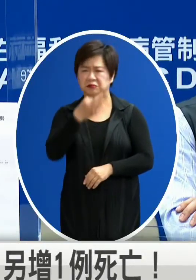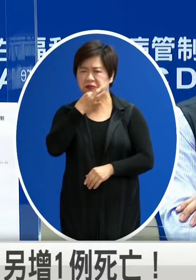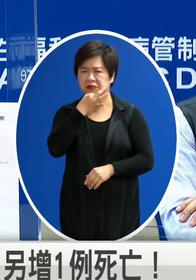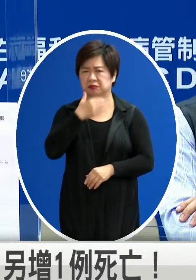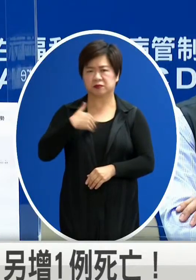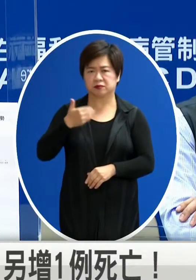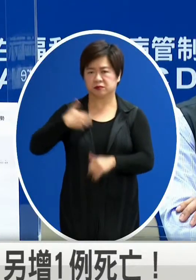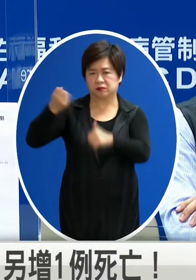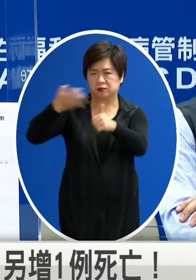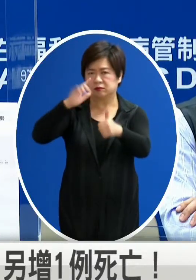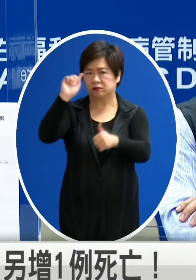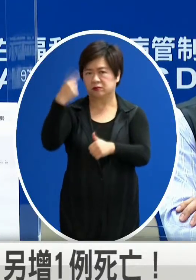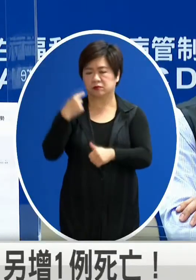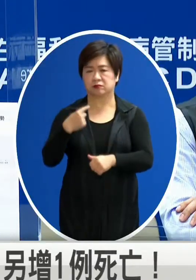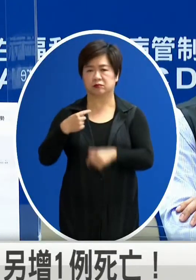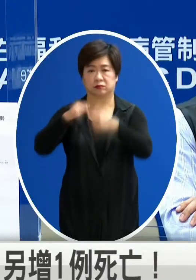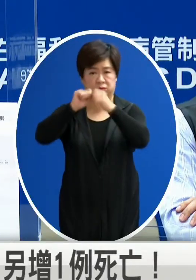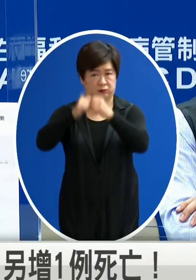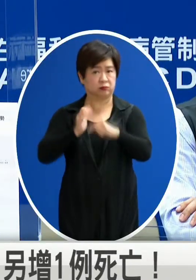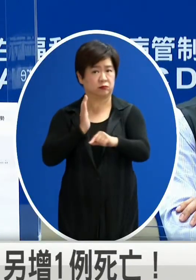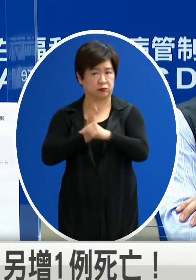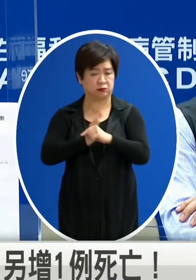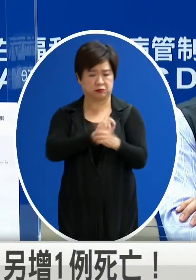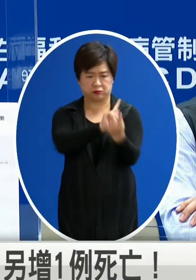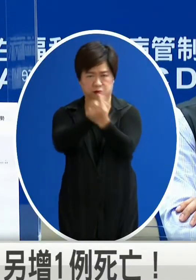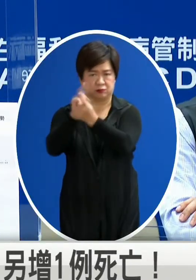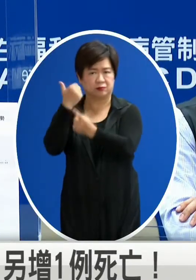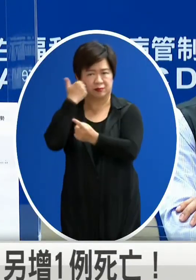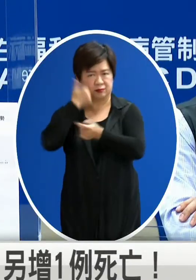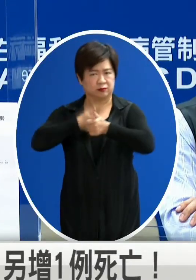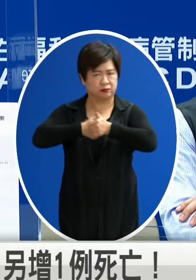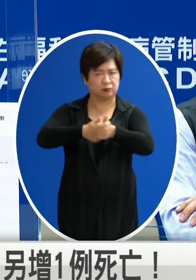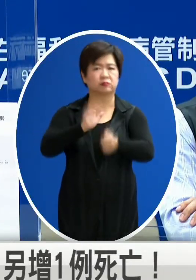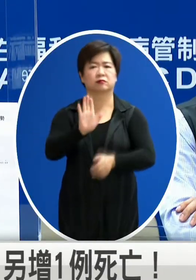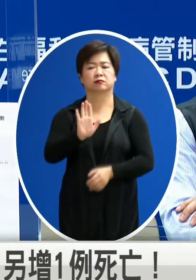来源哈。那持续会做哈我们的疫调。